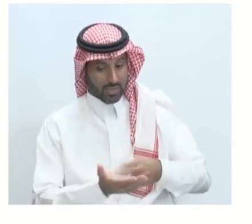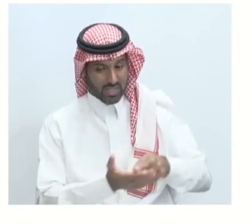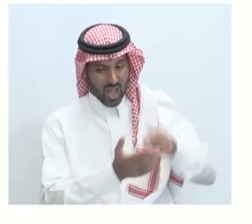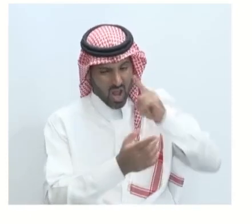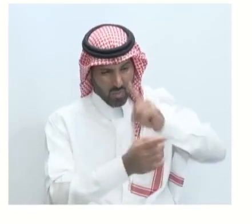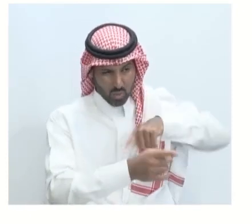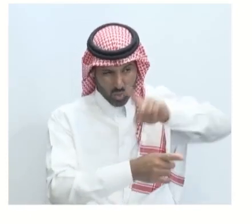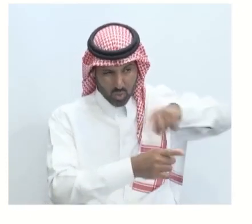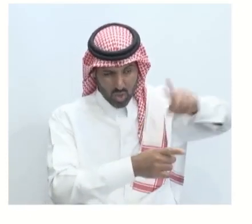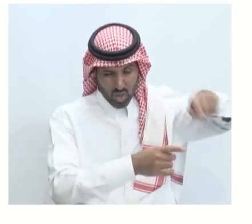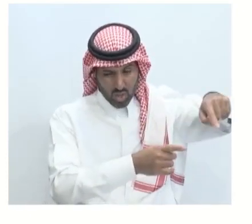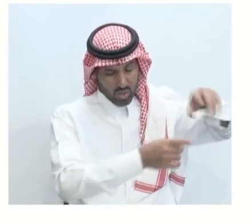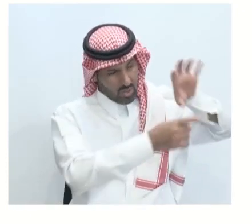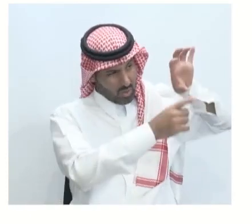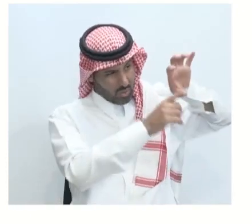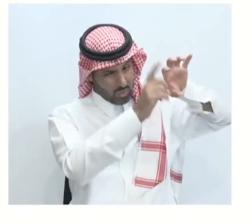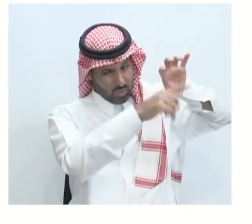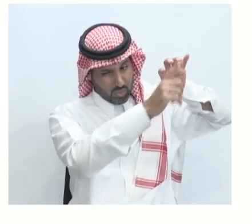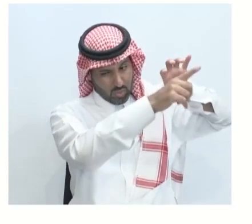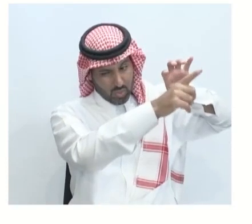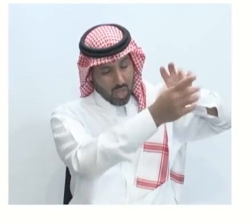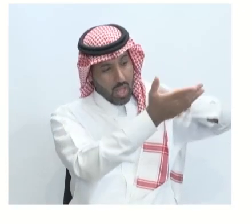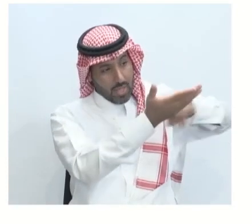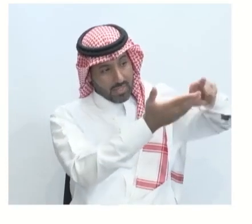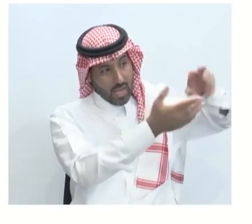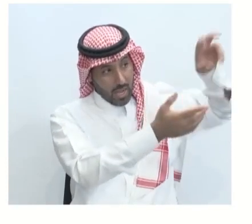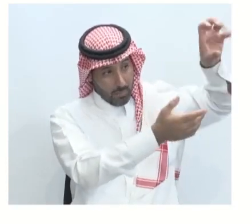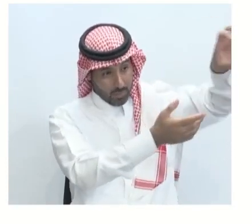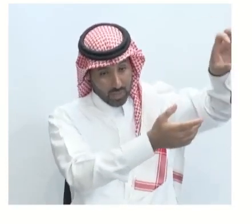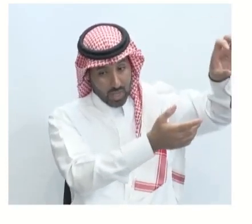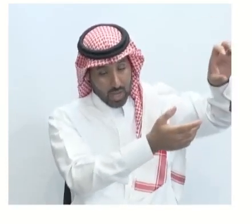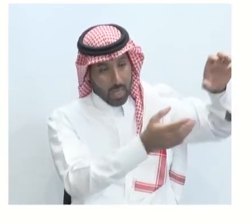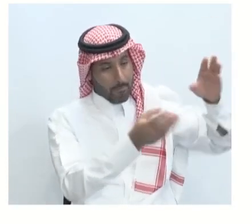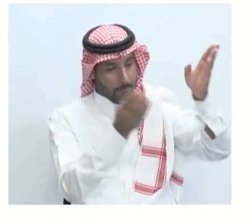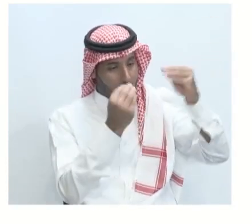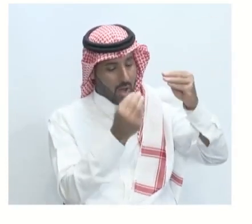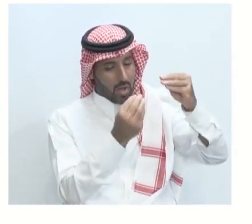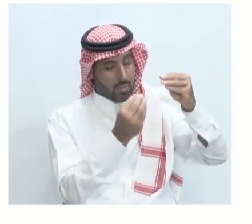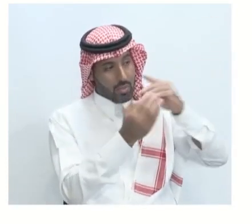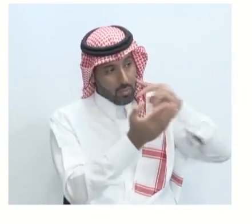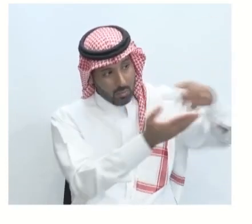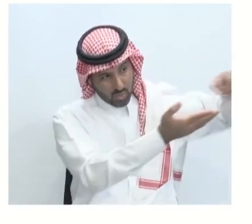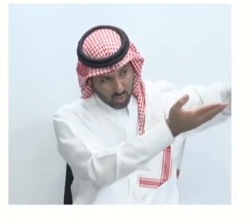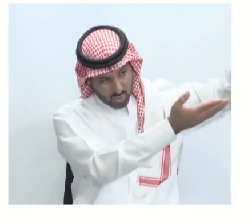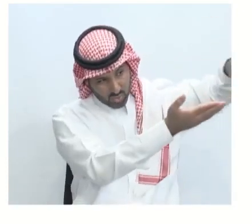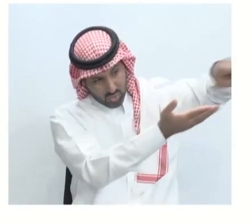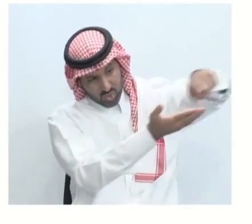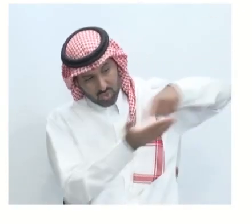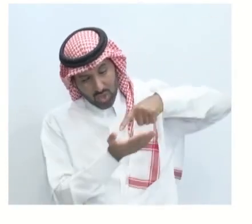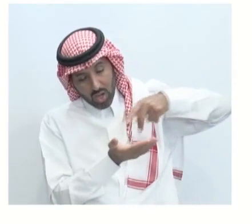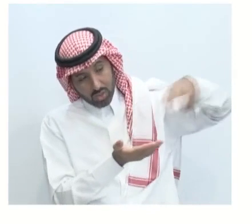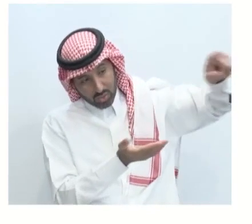موجات راديويه للج المراد دراسته ثم استقبال الموجات المنعكسه